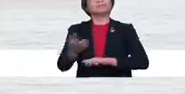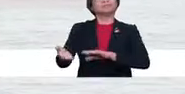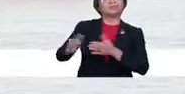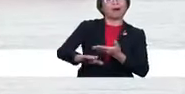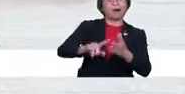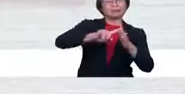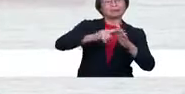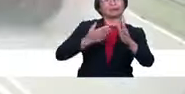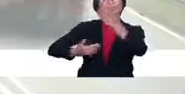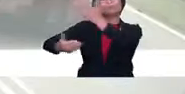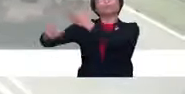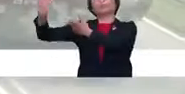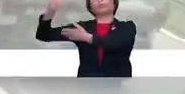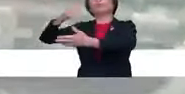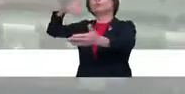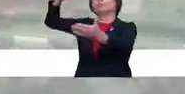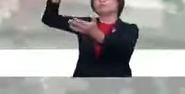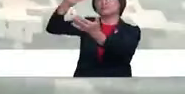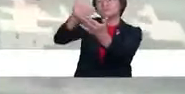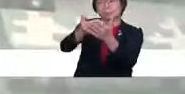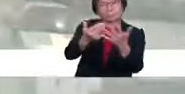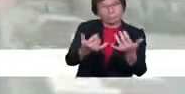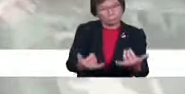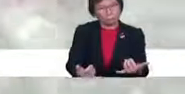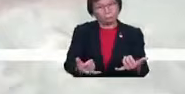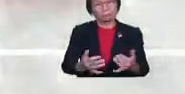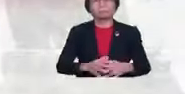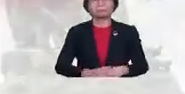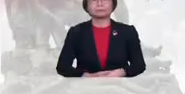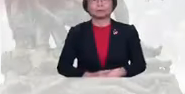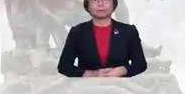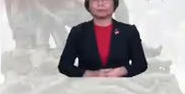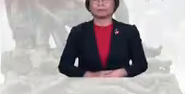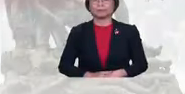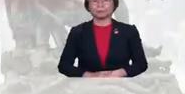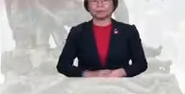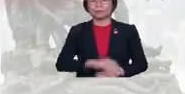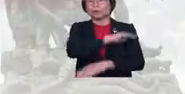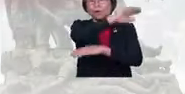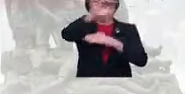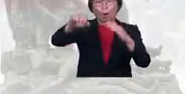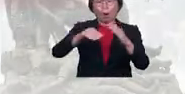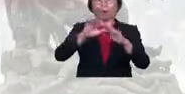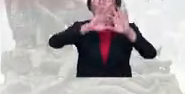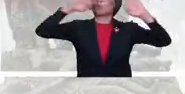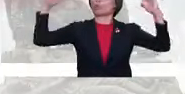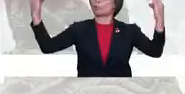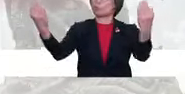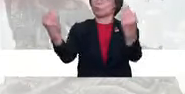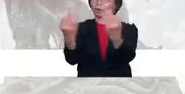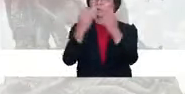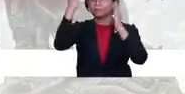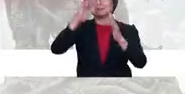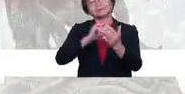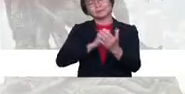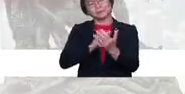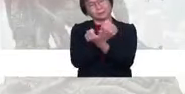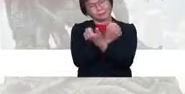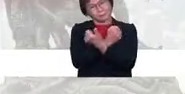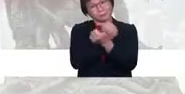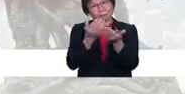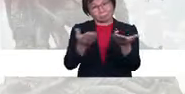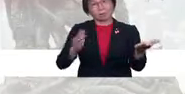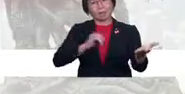sejak dahulu sehingga kini di seluruh keluarga Malaysia yang saya kasih